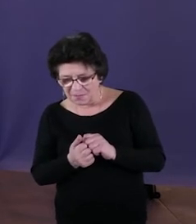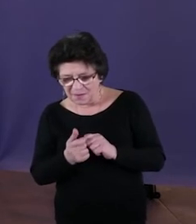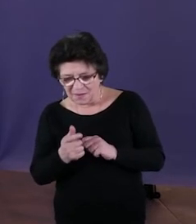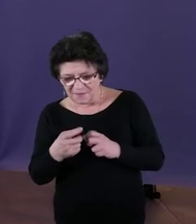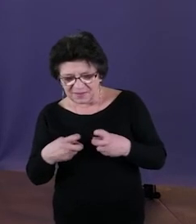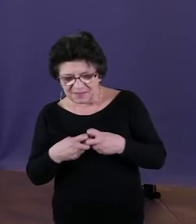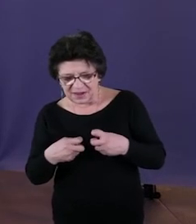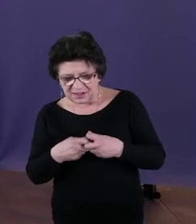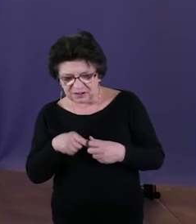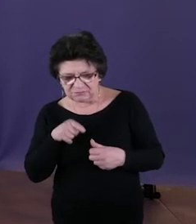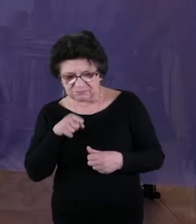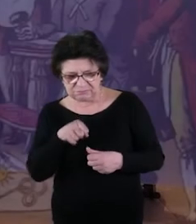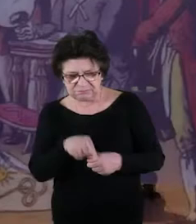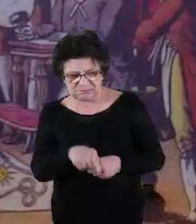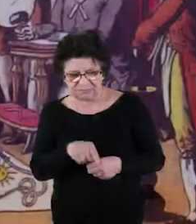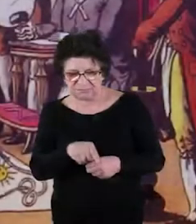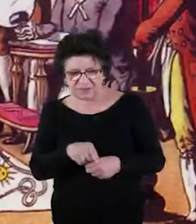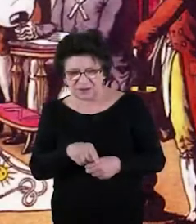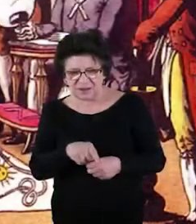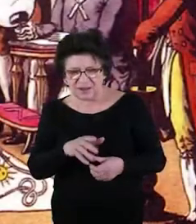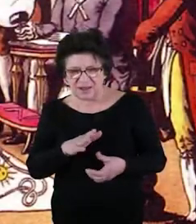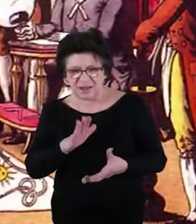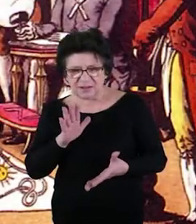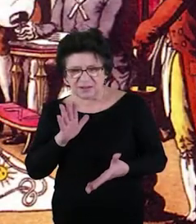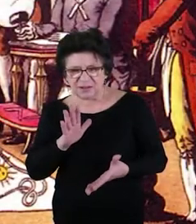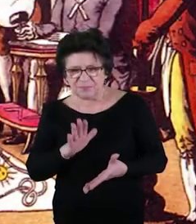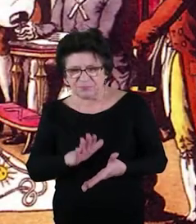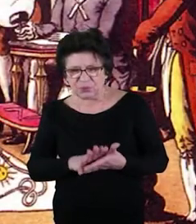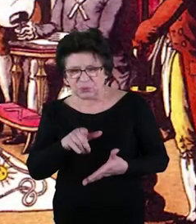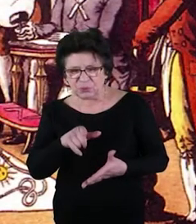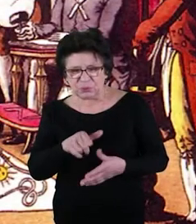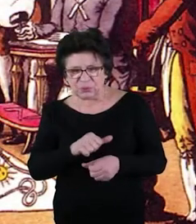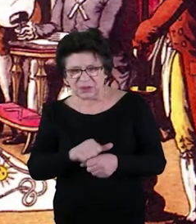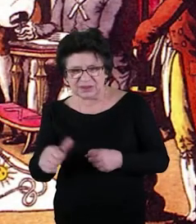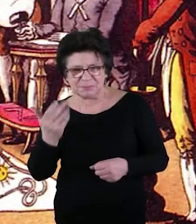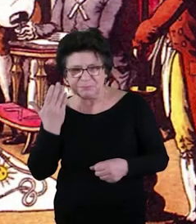traktowane jako bardzo